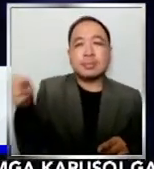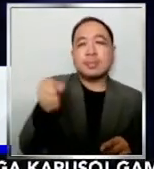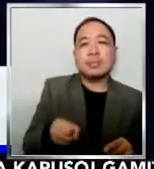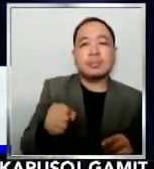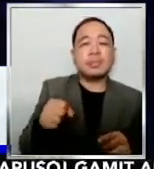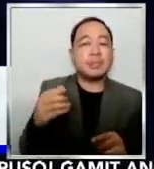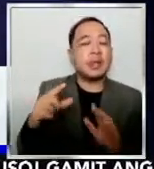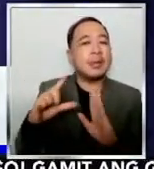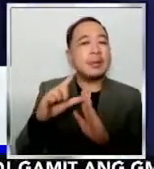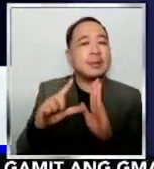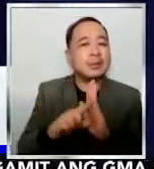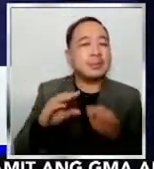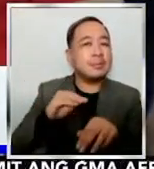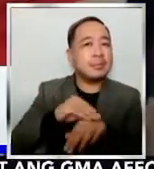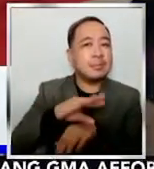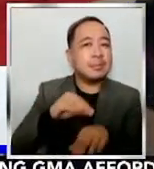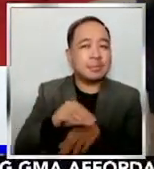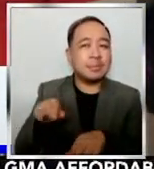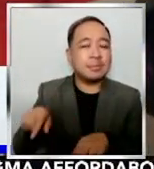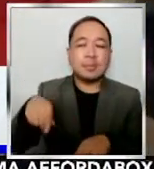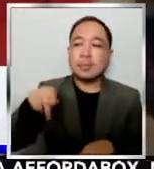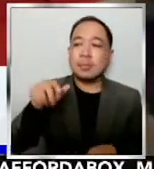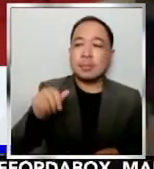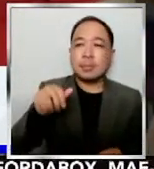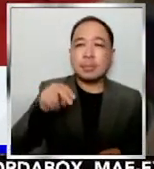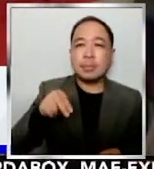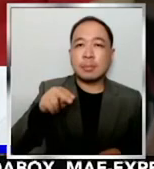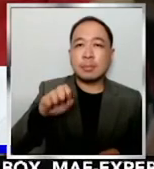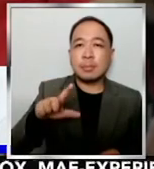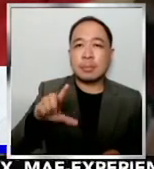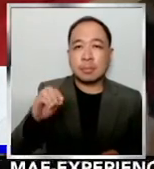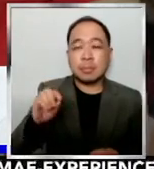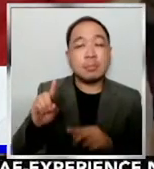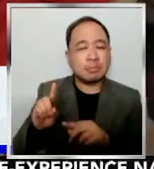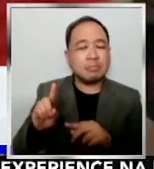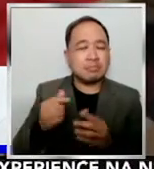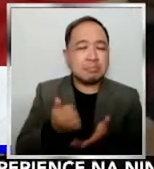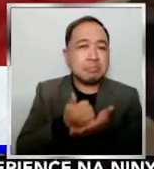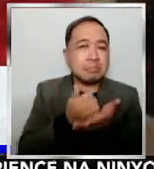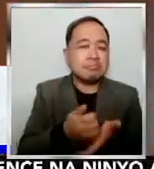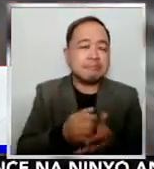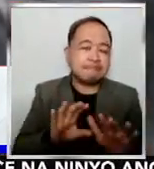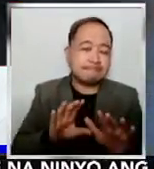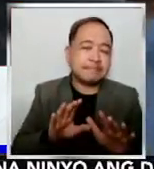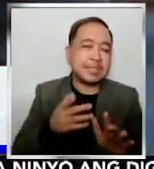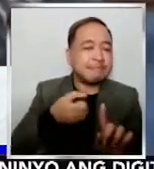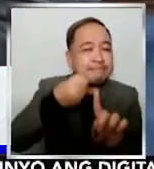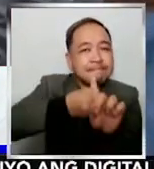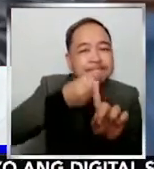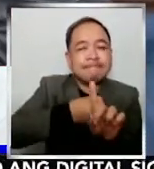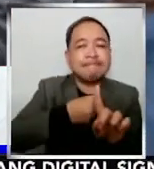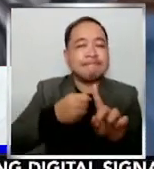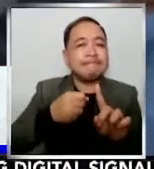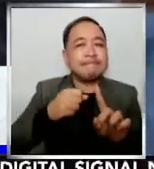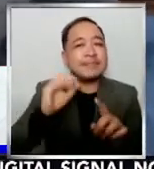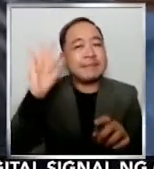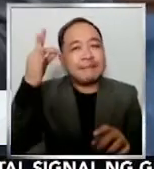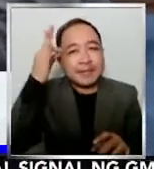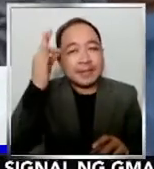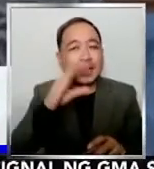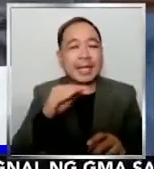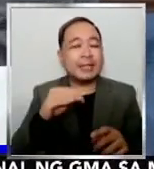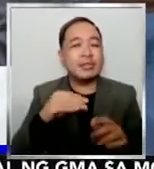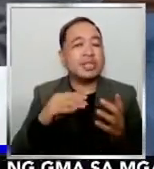Presidential Legal Counsel Salvador Panelo, at tutulungan daw siya nitong itulak ang federalismo at charter change. Isa sa nagsabing dapat mag-aral si